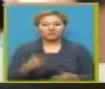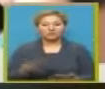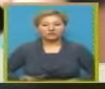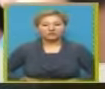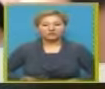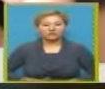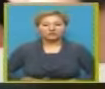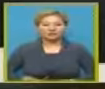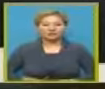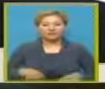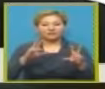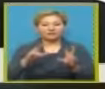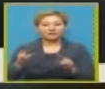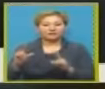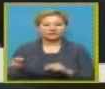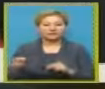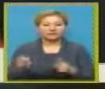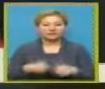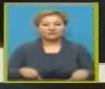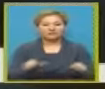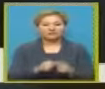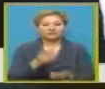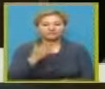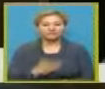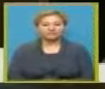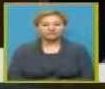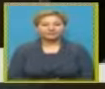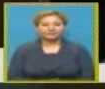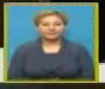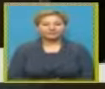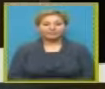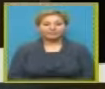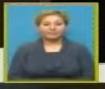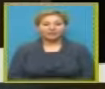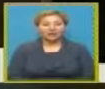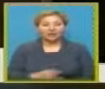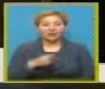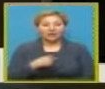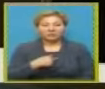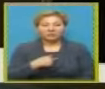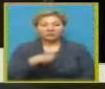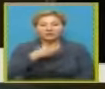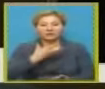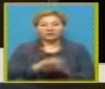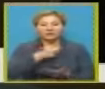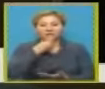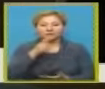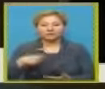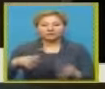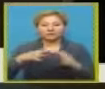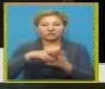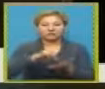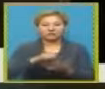куә. Бақыт деген осы болар дейді көргені көп қария. Мен осы атамның соғысқа қатысып, осы елді қорғаған үшін